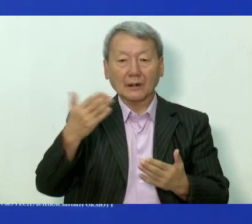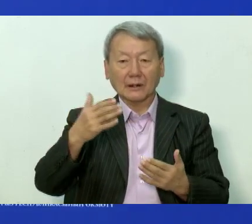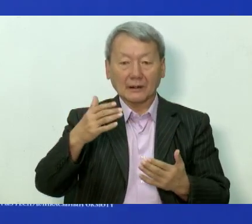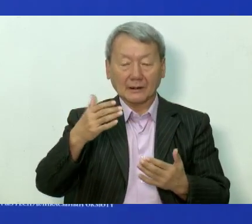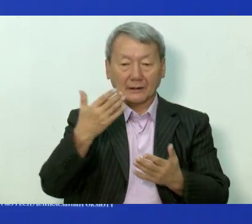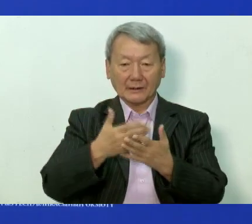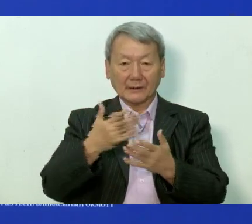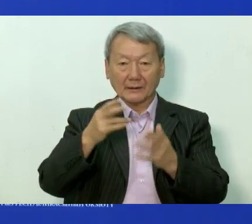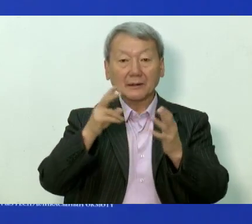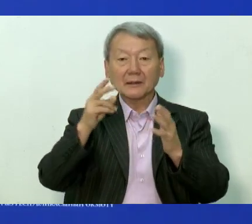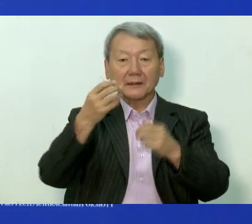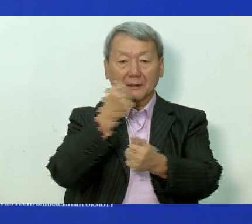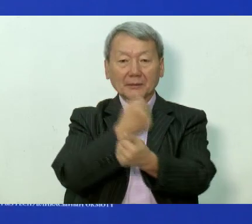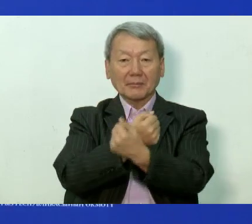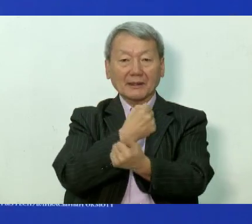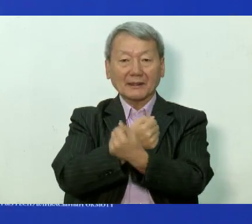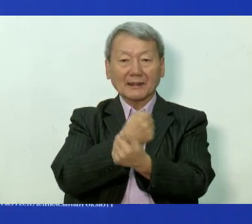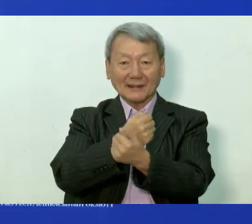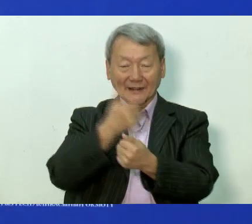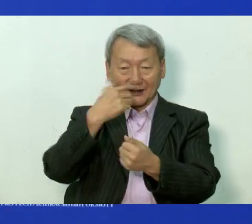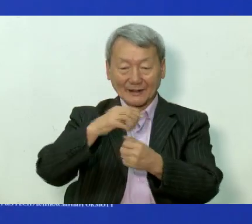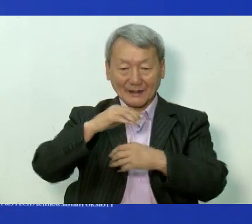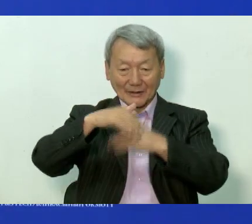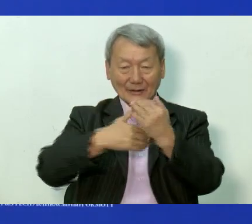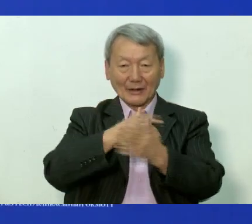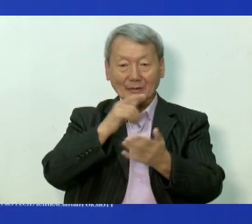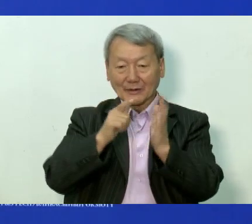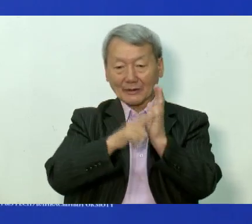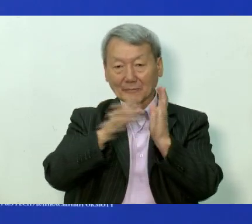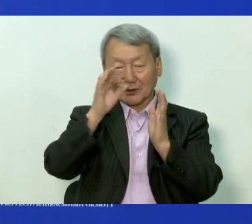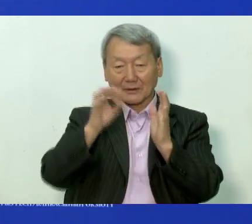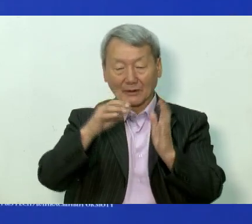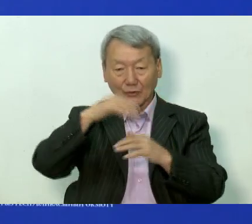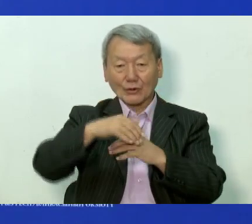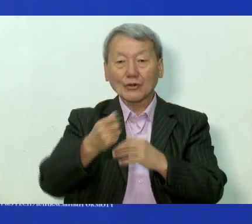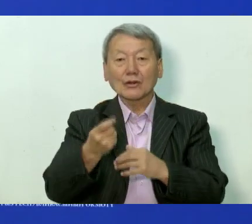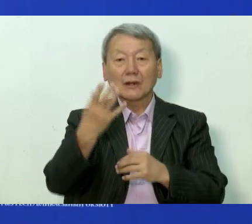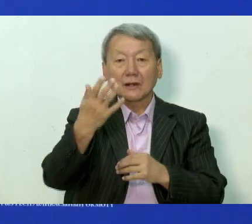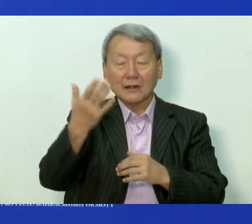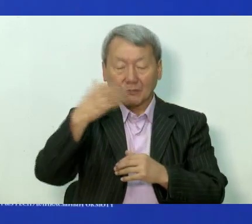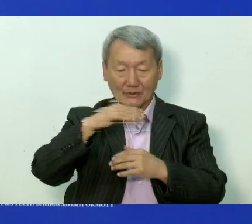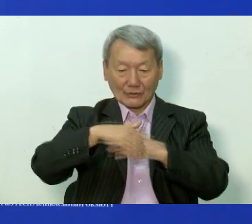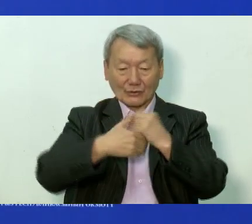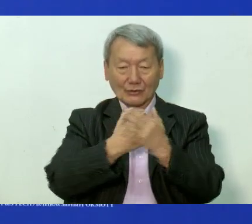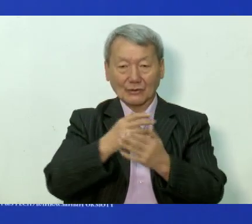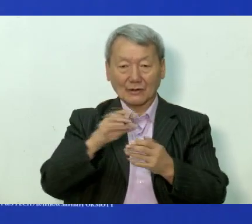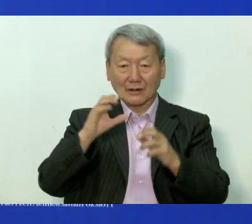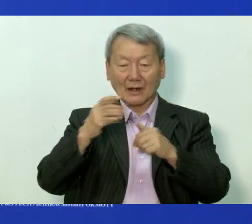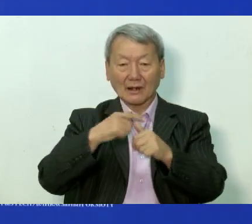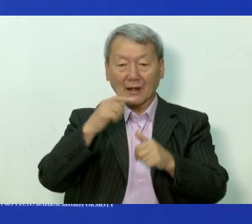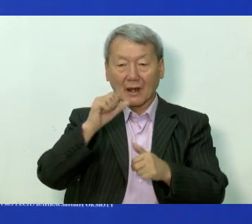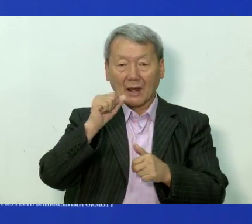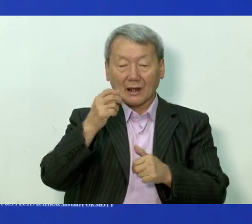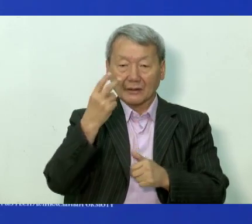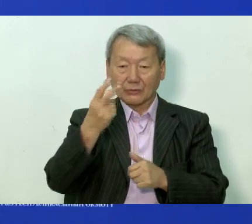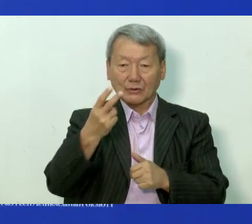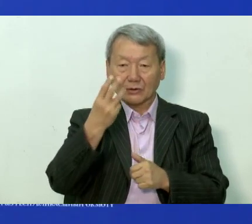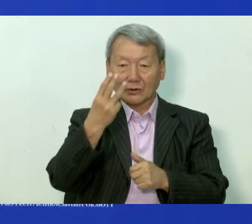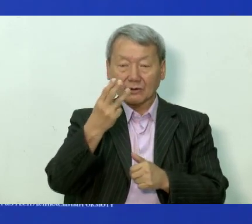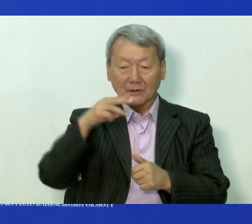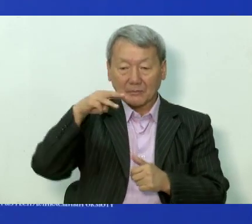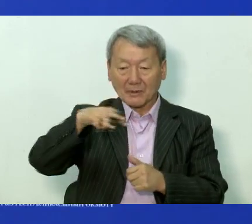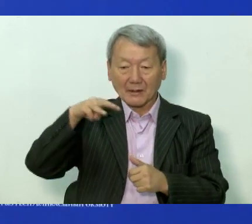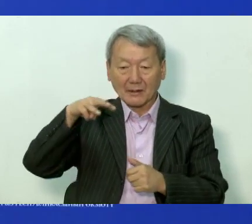% спиртовым антисептиком необходимо достаточное количество антисептики. Это от 2 до 3